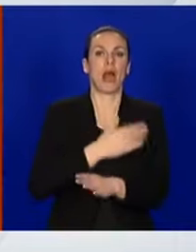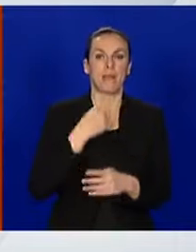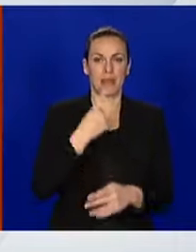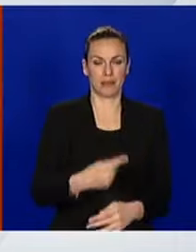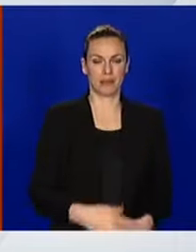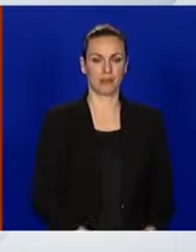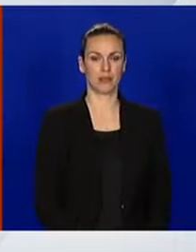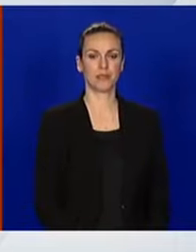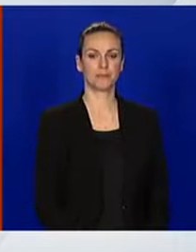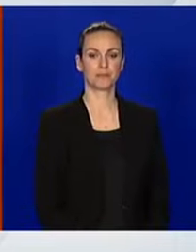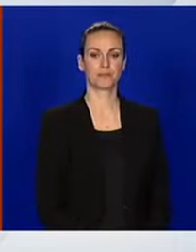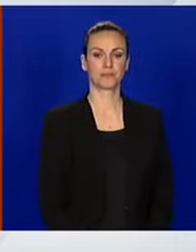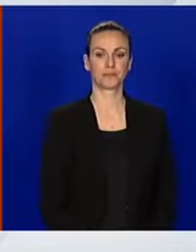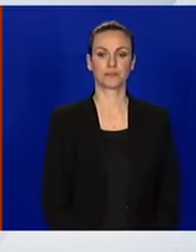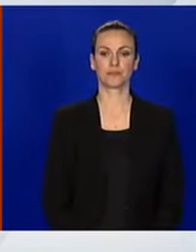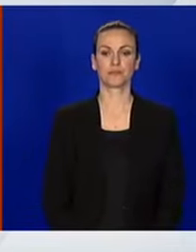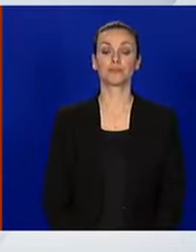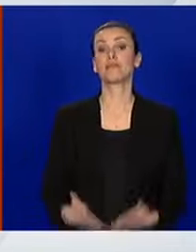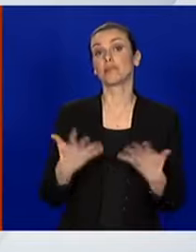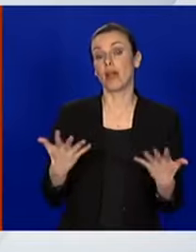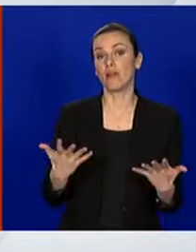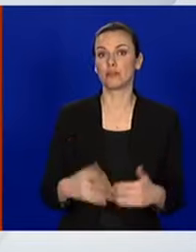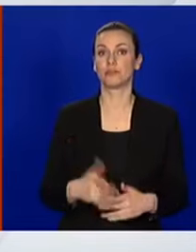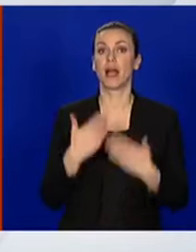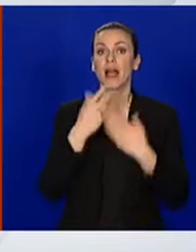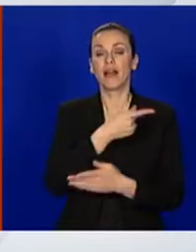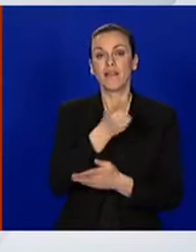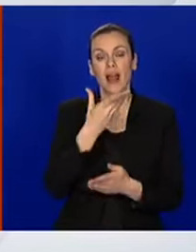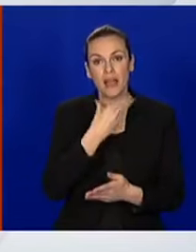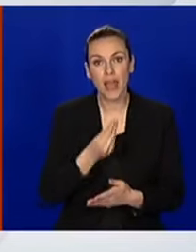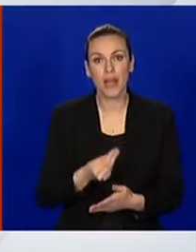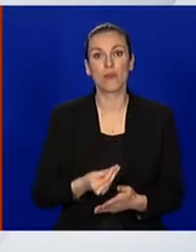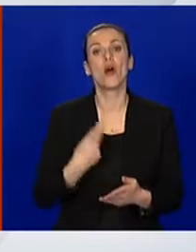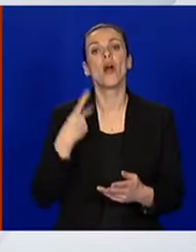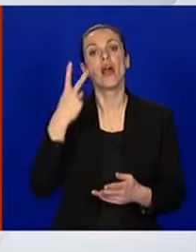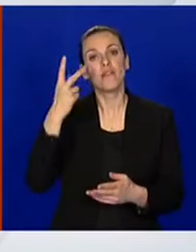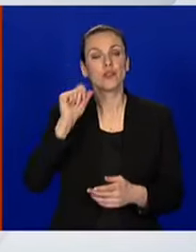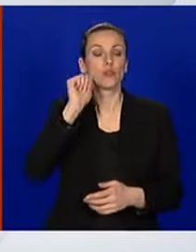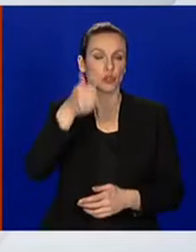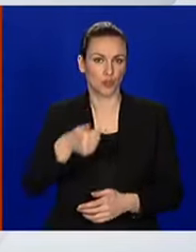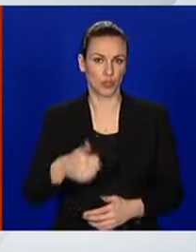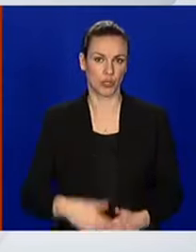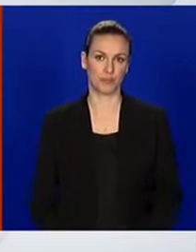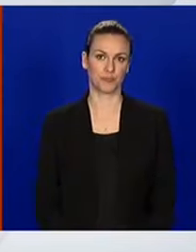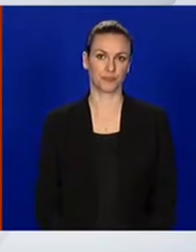Evo. Hvala vam lijepa i vidimo se sutra.